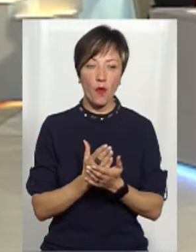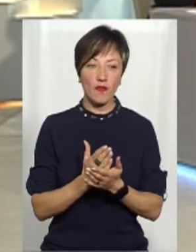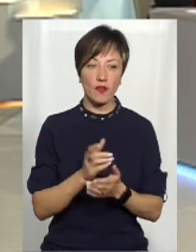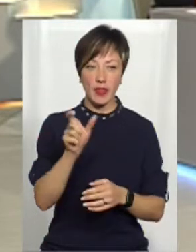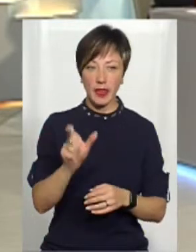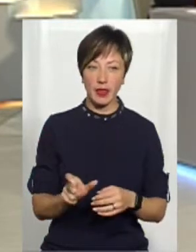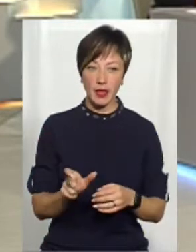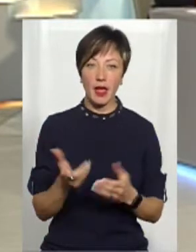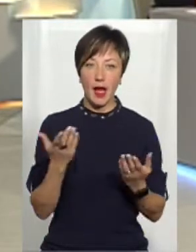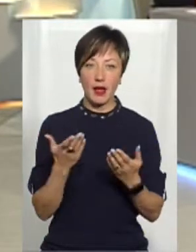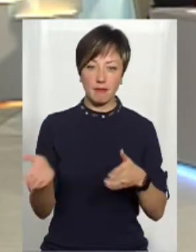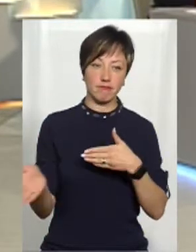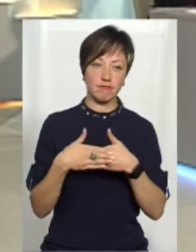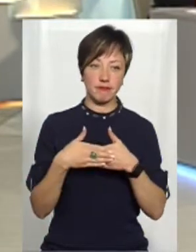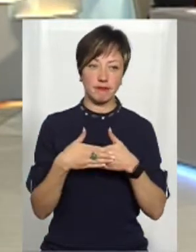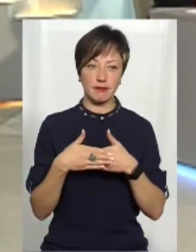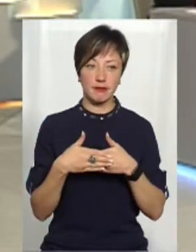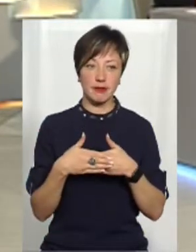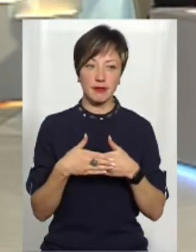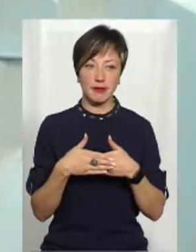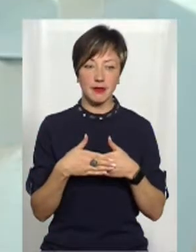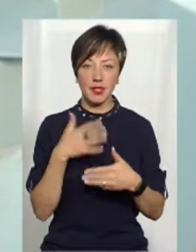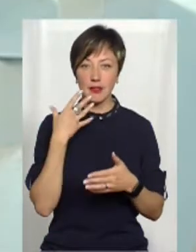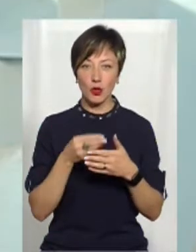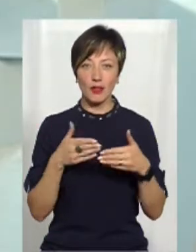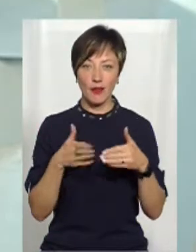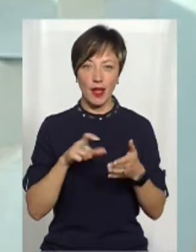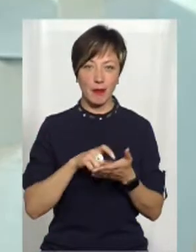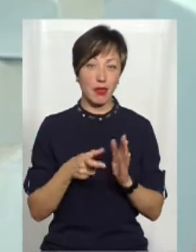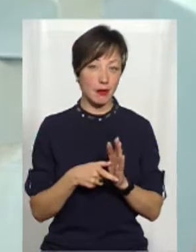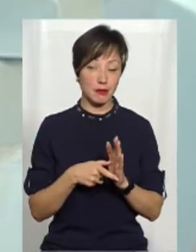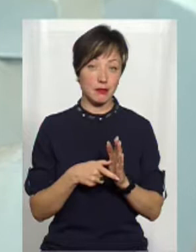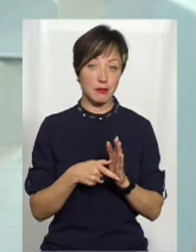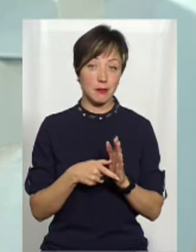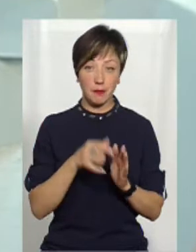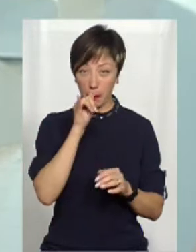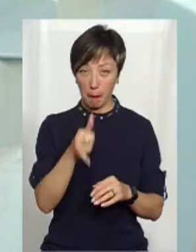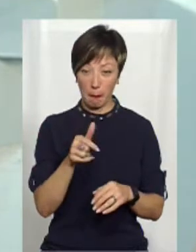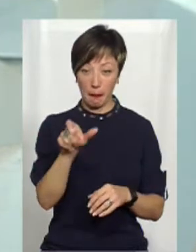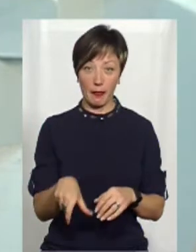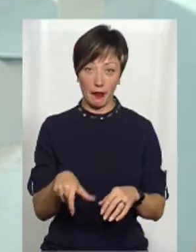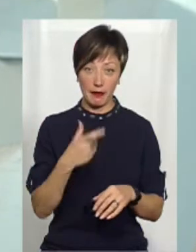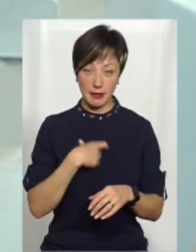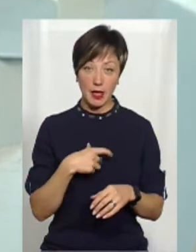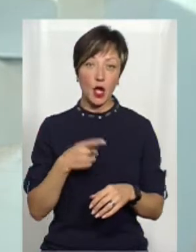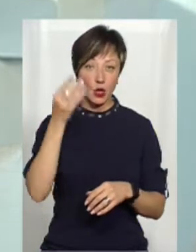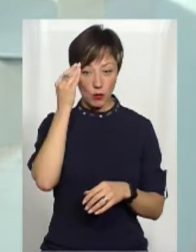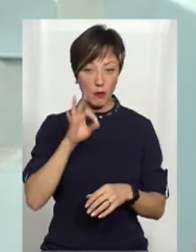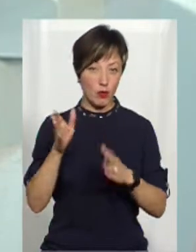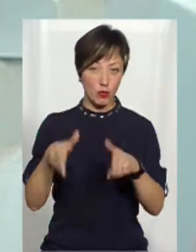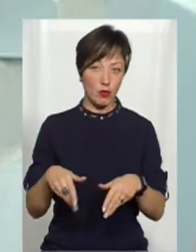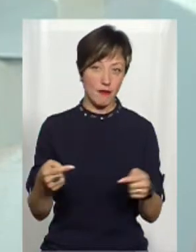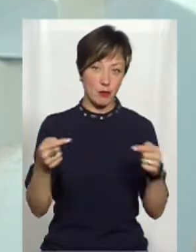перед дверима, перед носом людини свої двері свого кабінету, зрозуміло, що і думка про нього